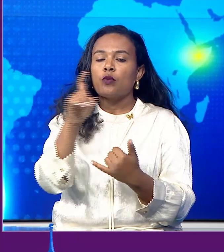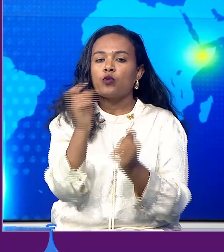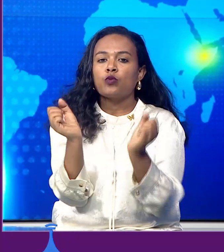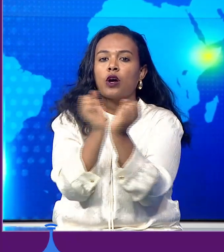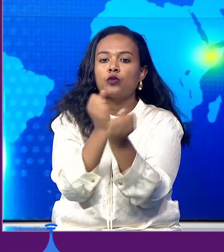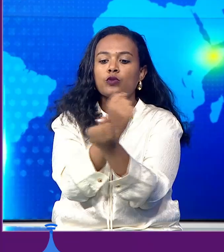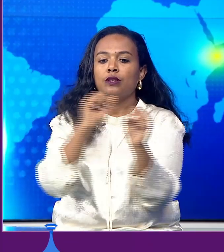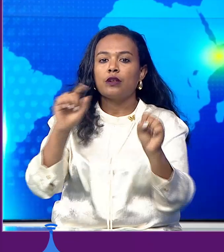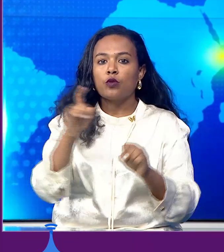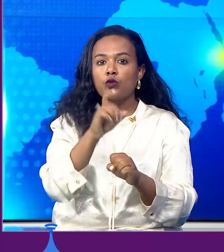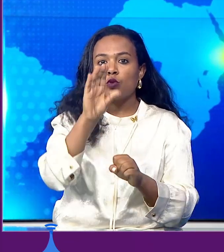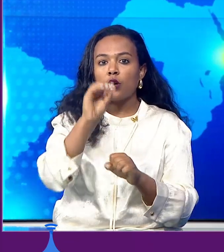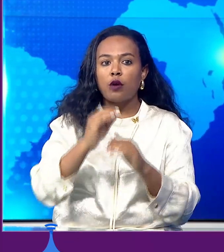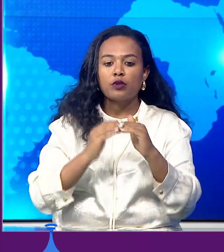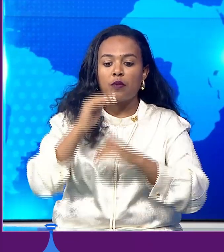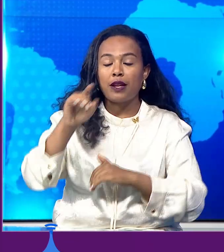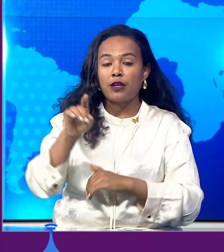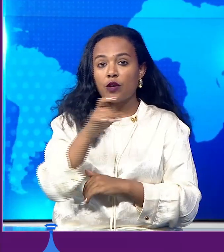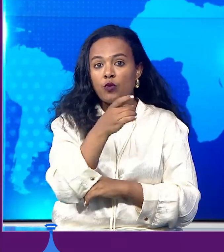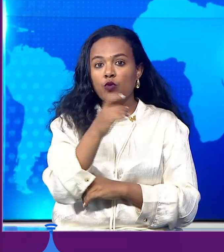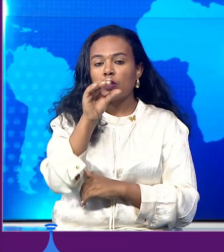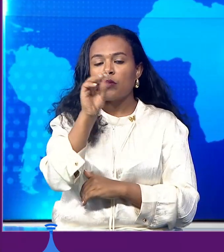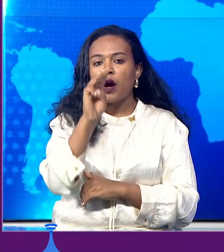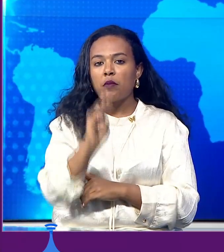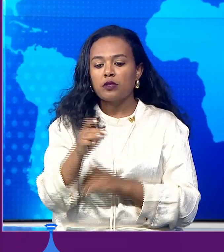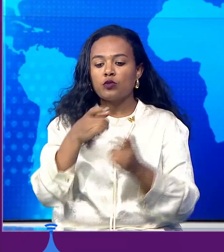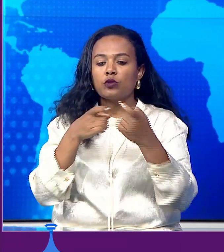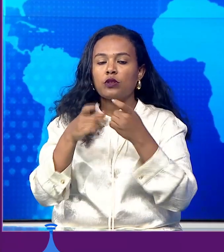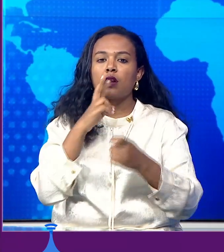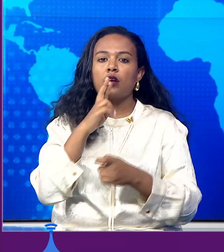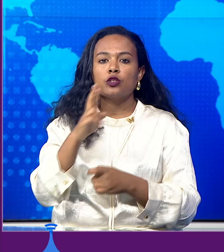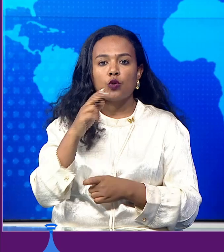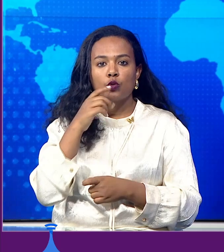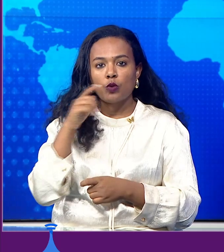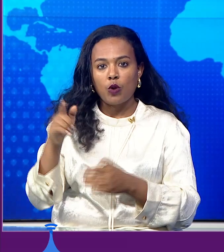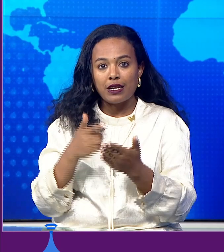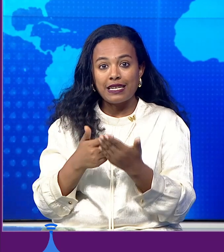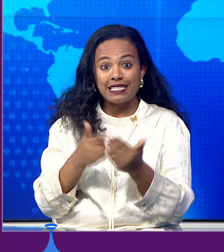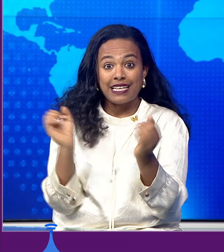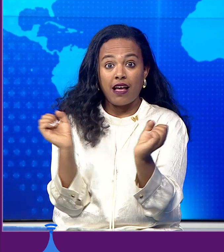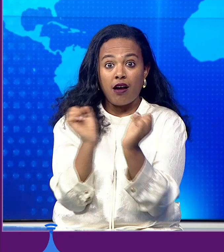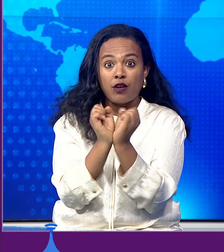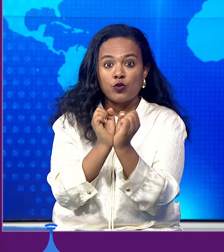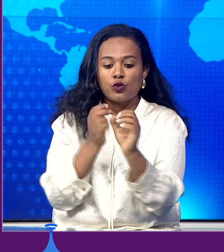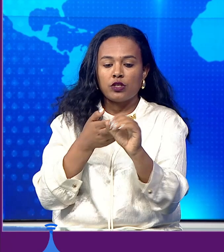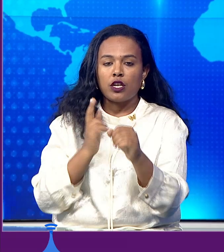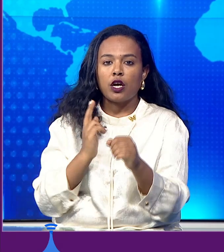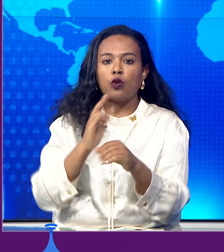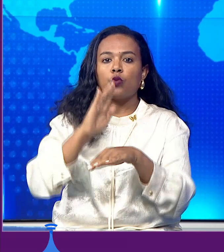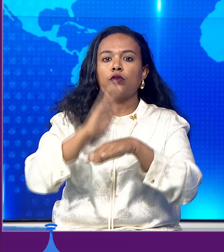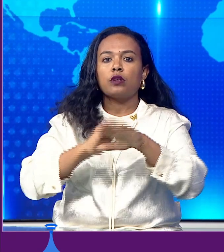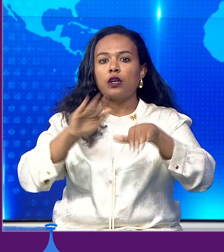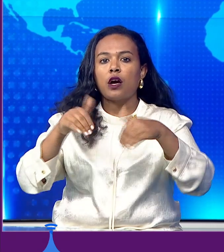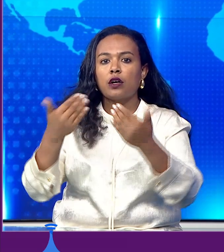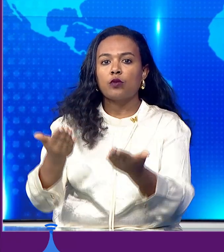የተለቀቁ ሲሆን ከ50 በላይ የሚሆኑት ግን በሐማስ ቁጥጥር ናቸው ተብሏል። እነዚህ ታጋቾች እንዲለቀቁ ጥሪ ያቀረቡት